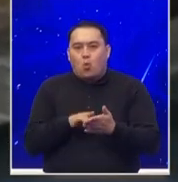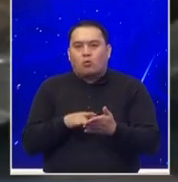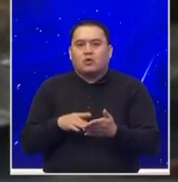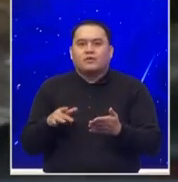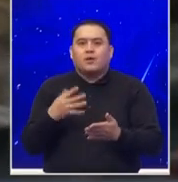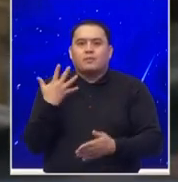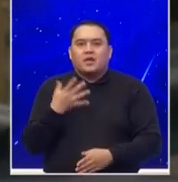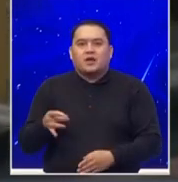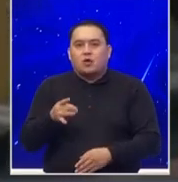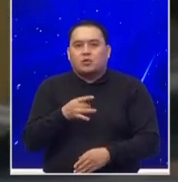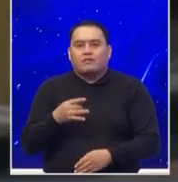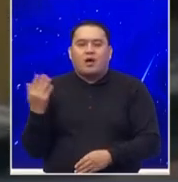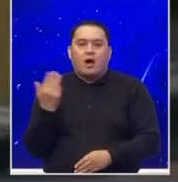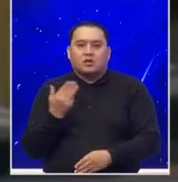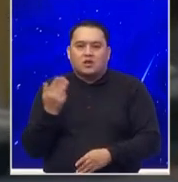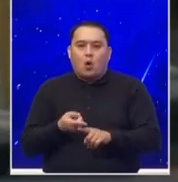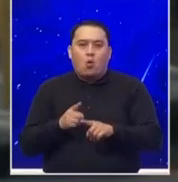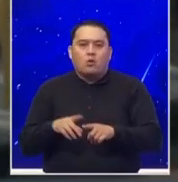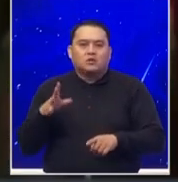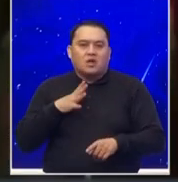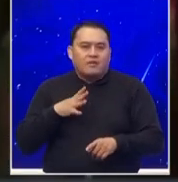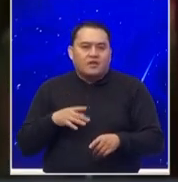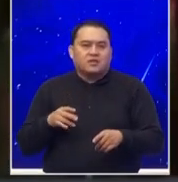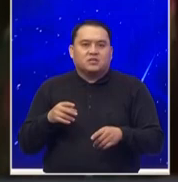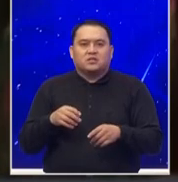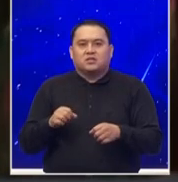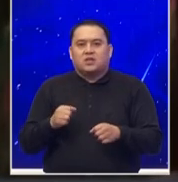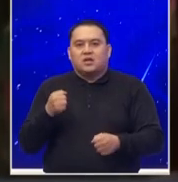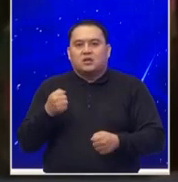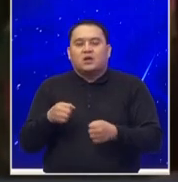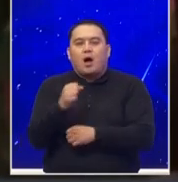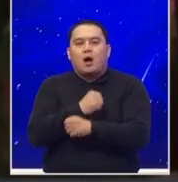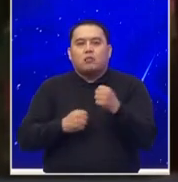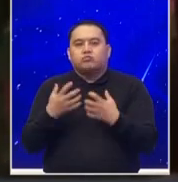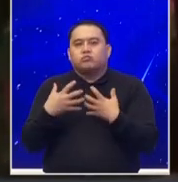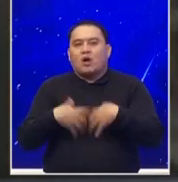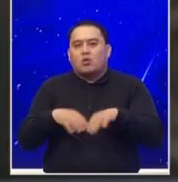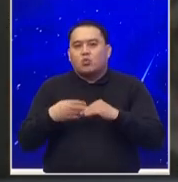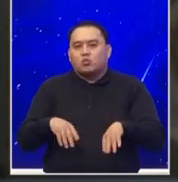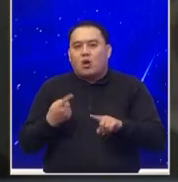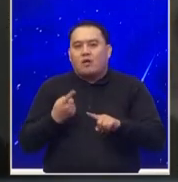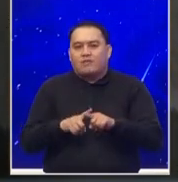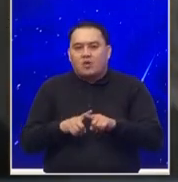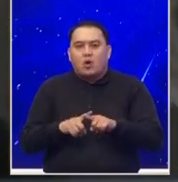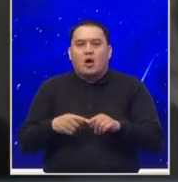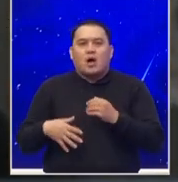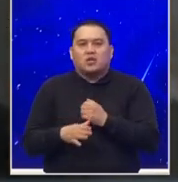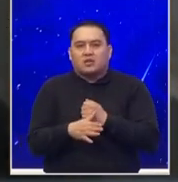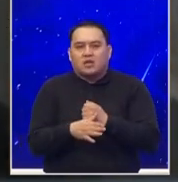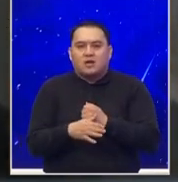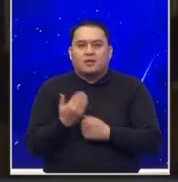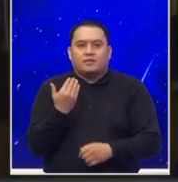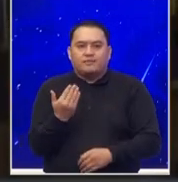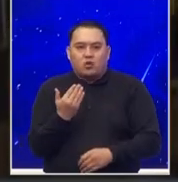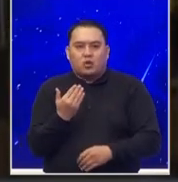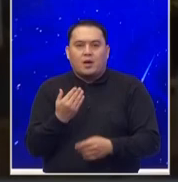5 районов Актау. Кроме того, вышло из строя насосно-компрессорное оборудование технологических агрегатов Атрауского